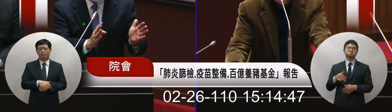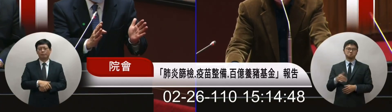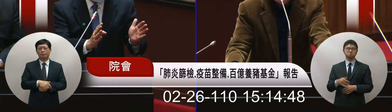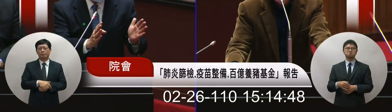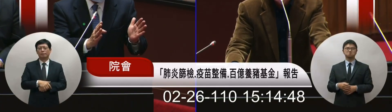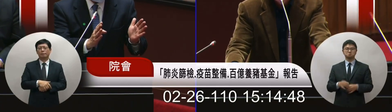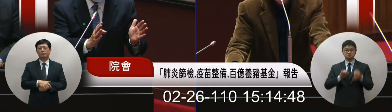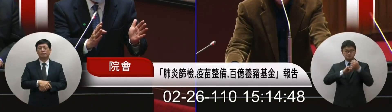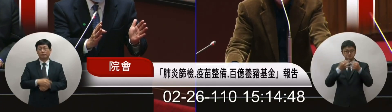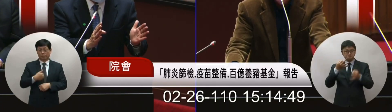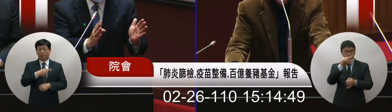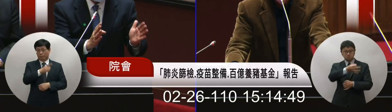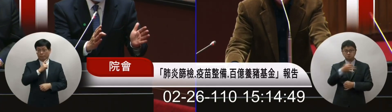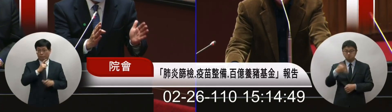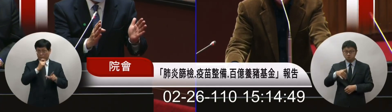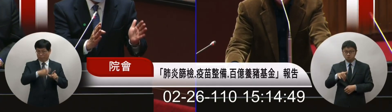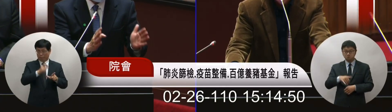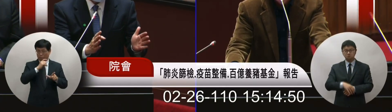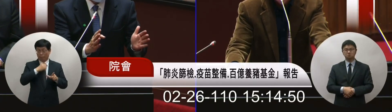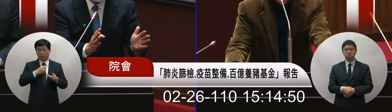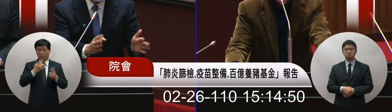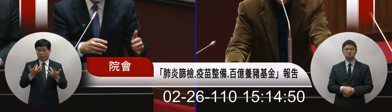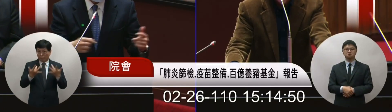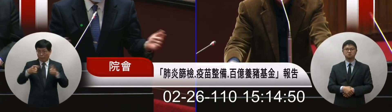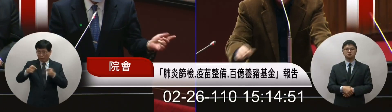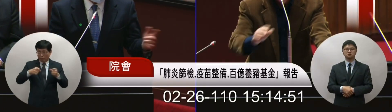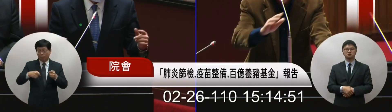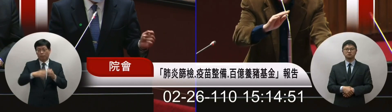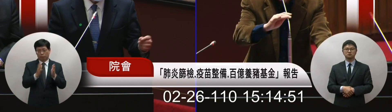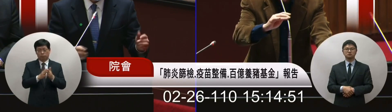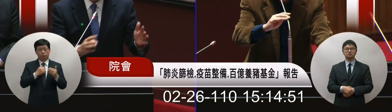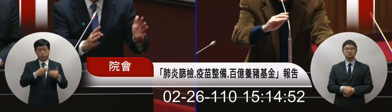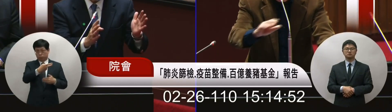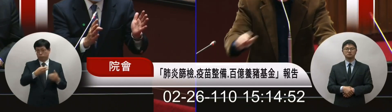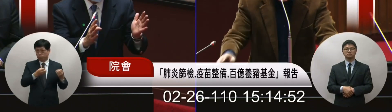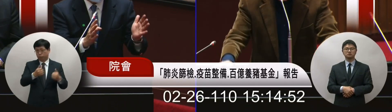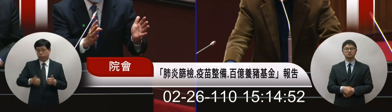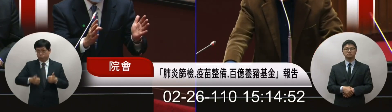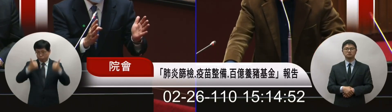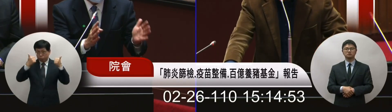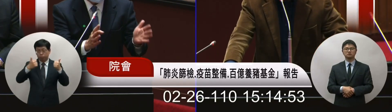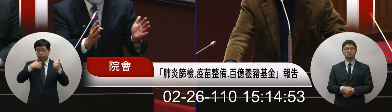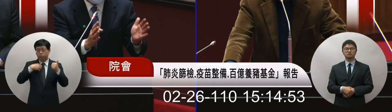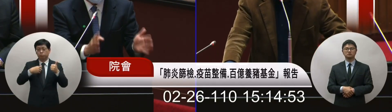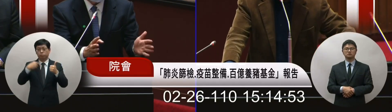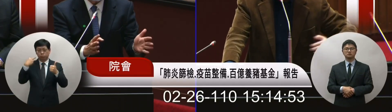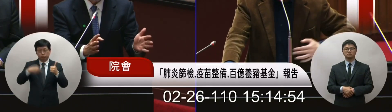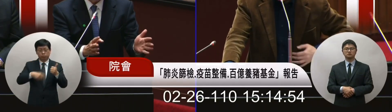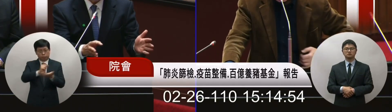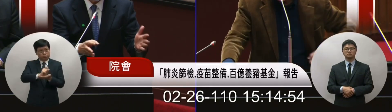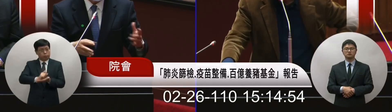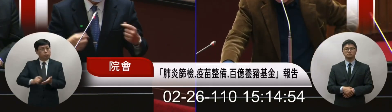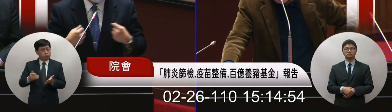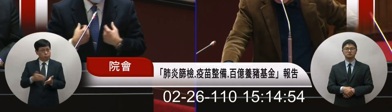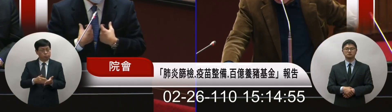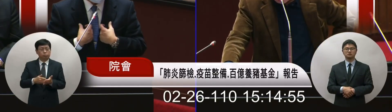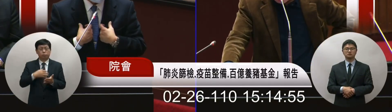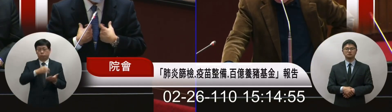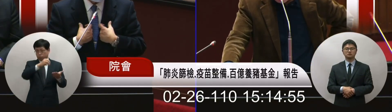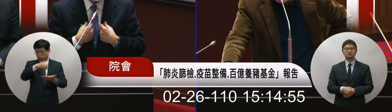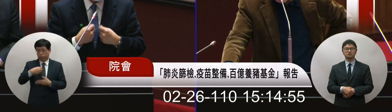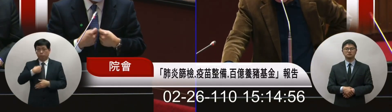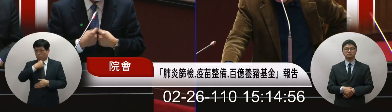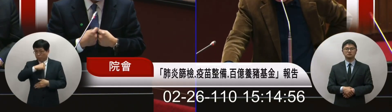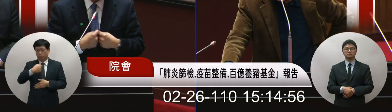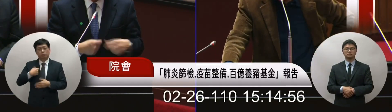没付定金。 总公司把合约的草案根据双方谈好，他把草案合约拟好， 所以 送来台湾，